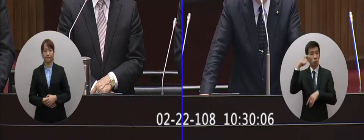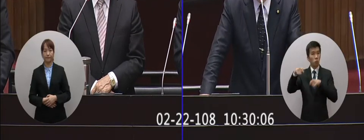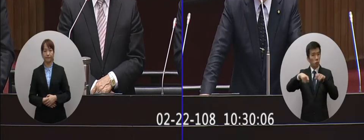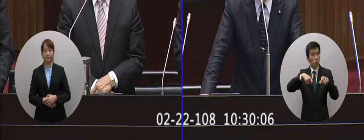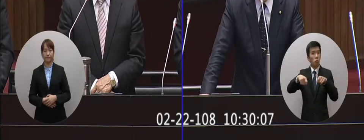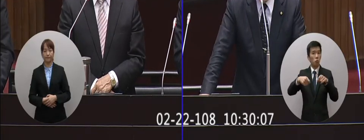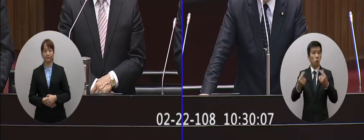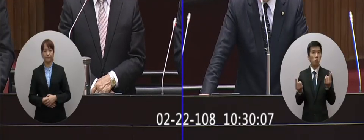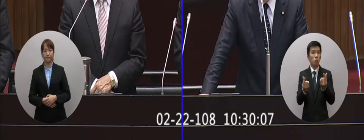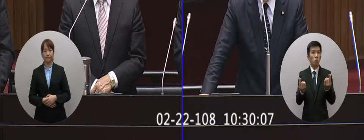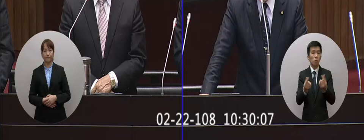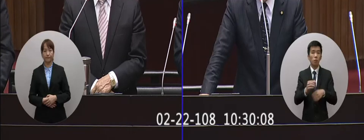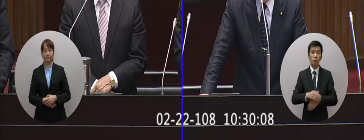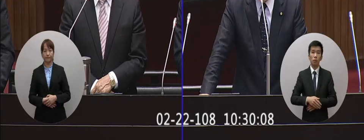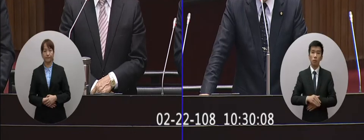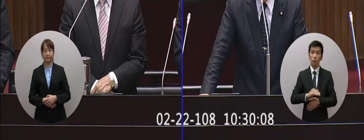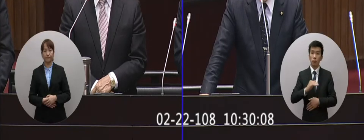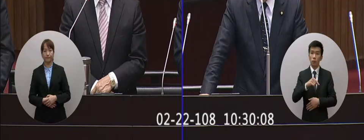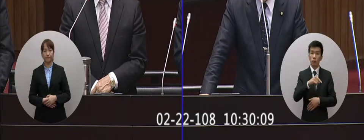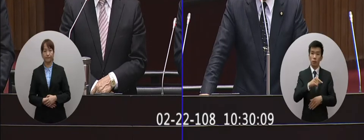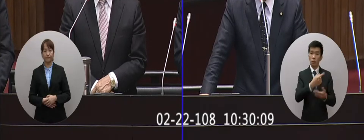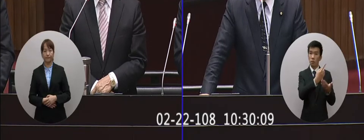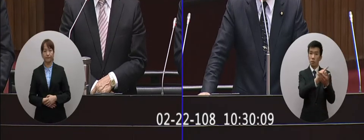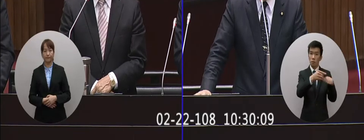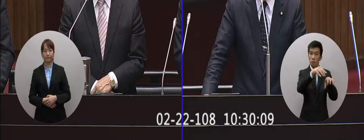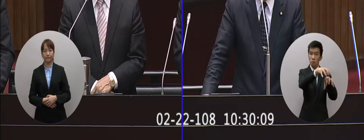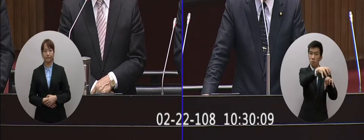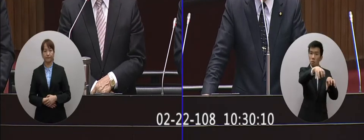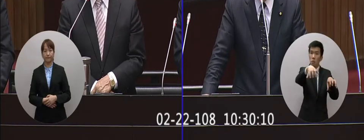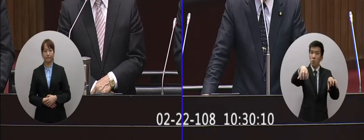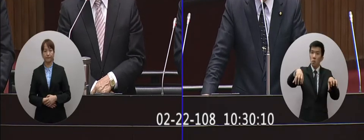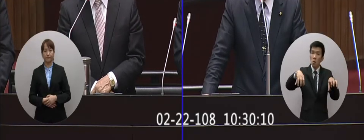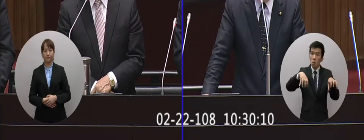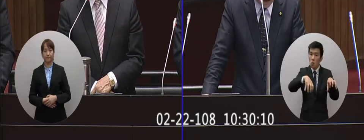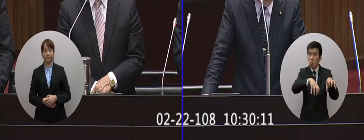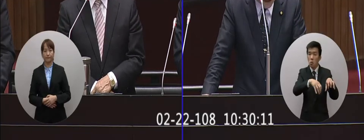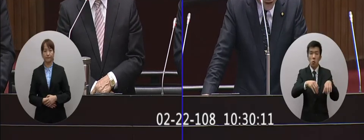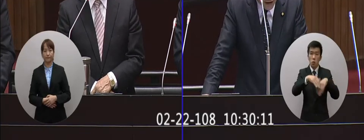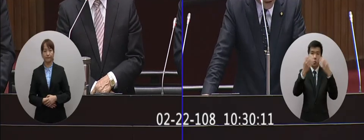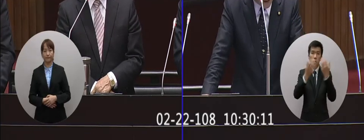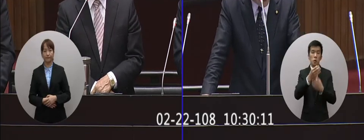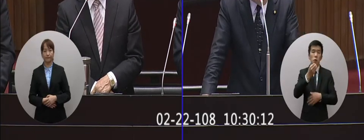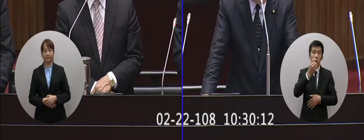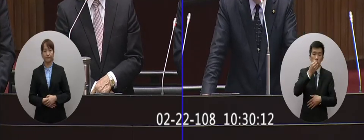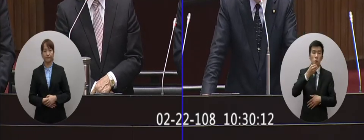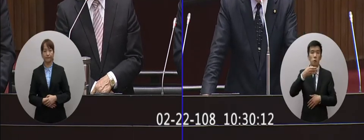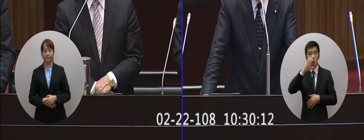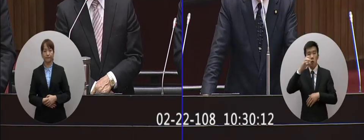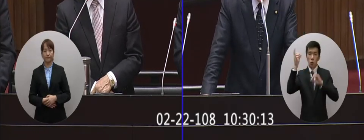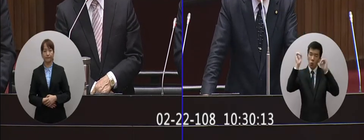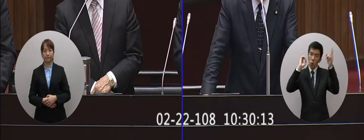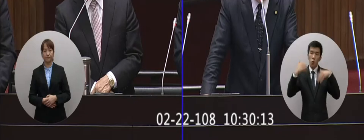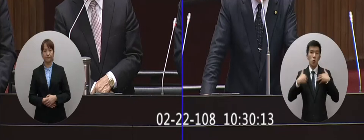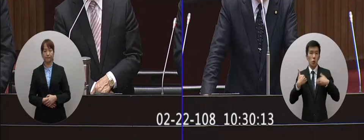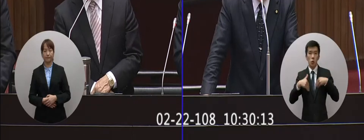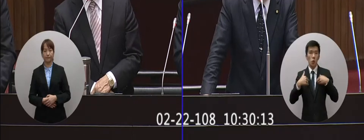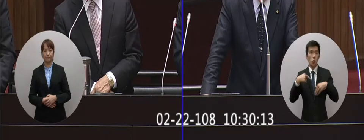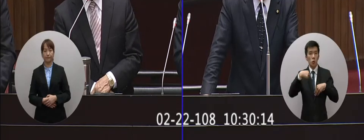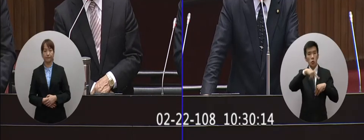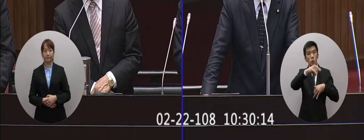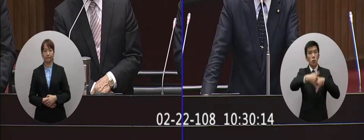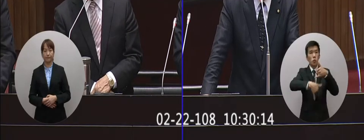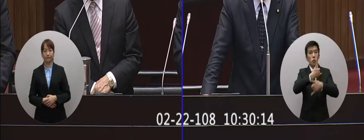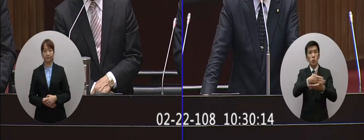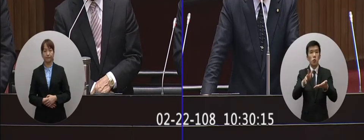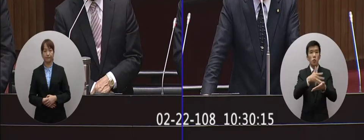但是他每一站的开发都是吃喝玩乐的天堂，食衣住行相当的便利。那我举一个例子，